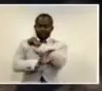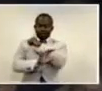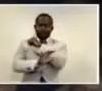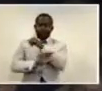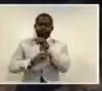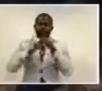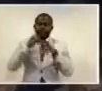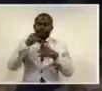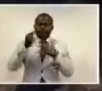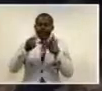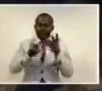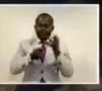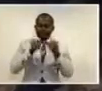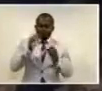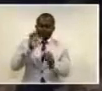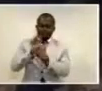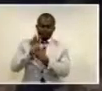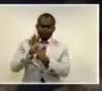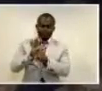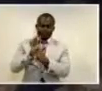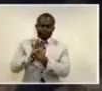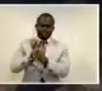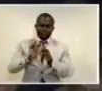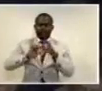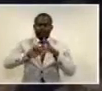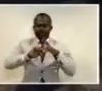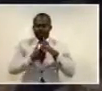hari byinshi uhereye,